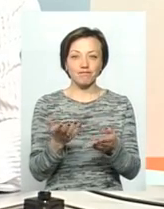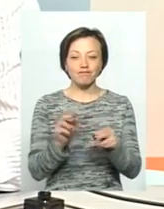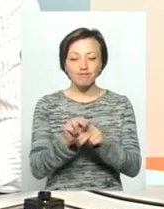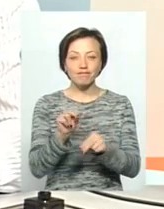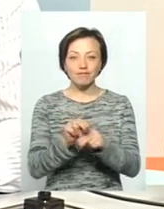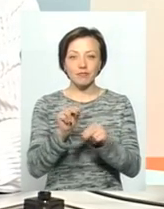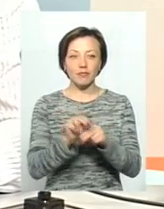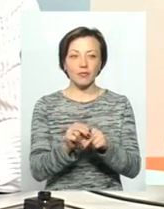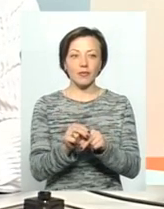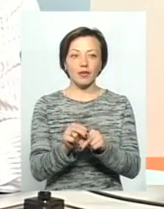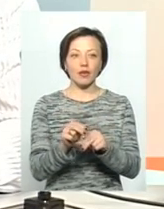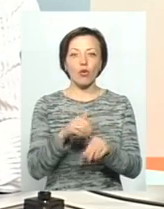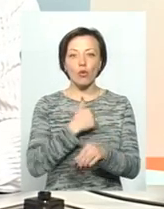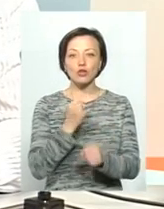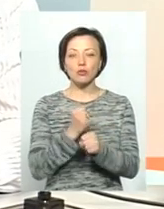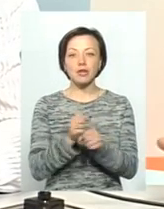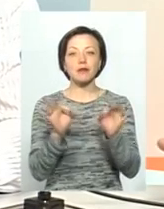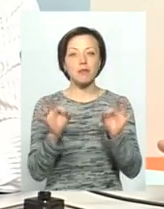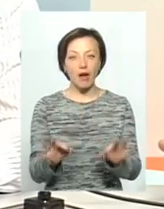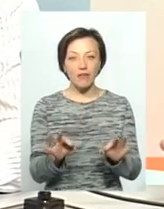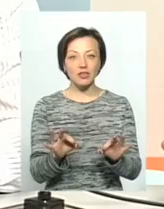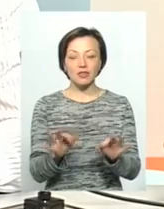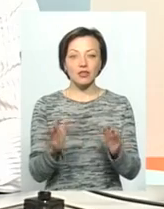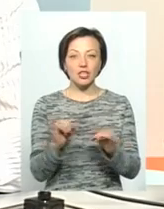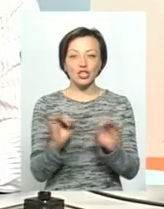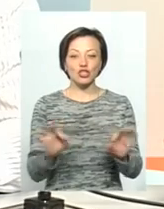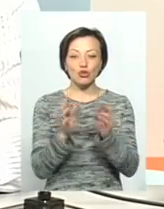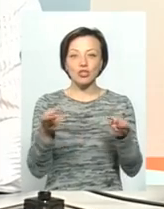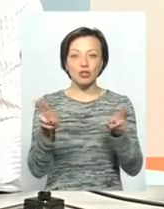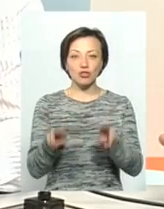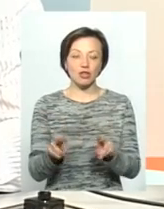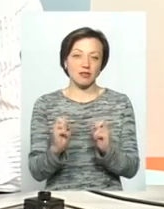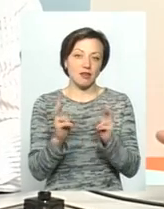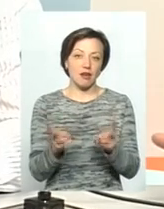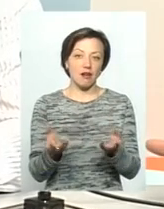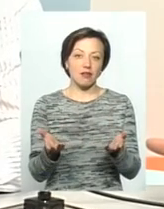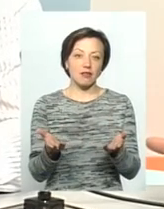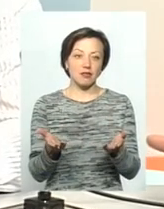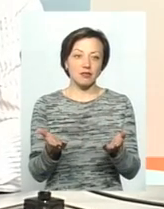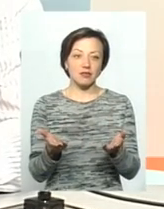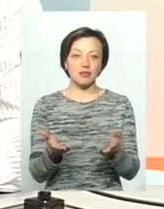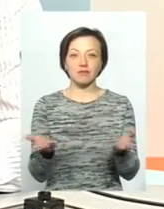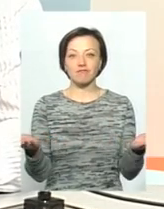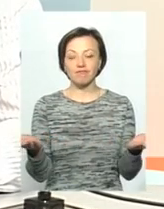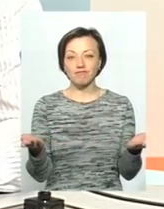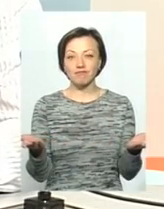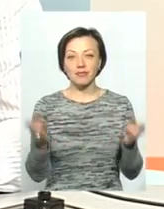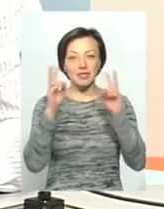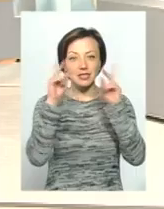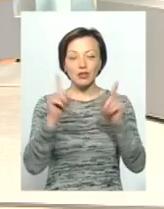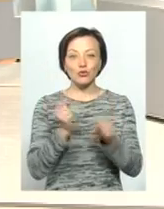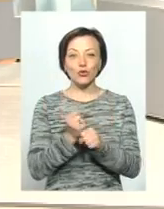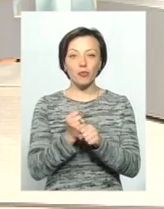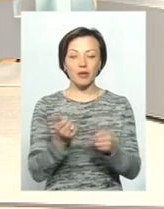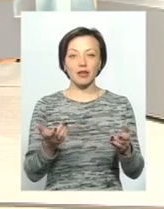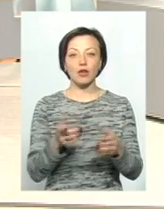і хочеться поступити правильно, і нічого не лишається, як, ну, тут стоїш розбитого корита. То, щоб